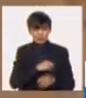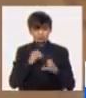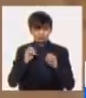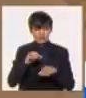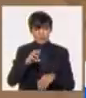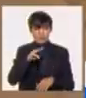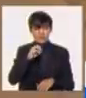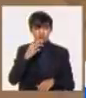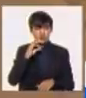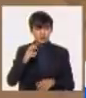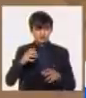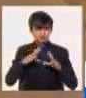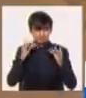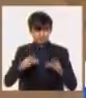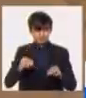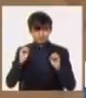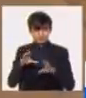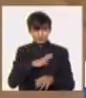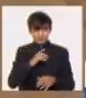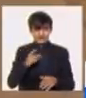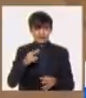мешкотар, дабы не